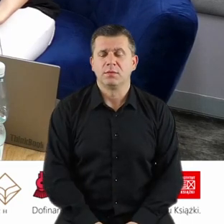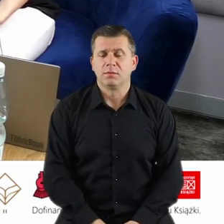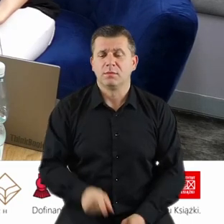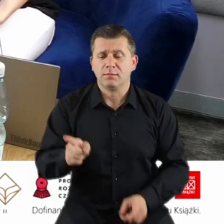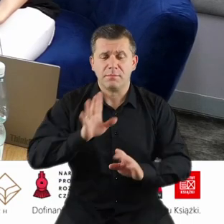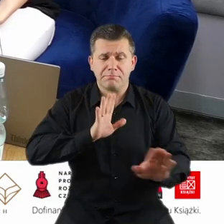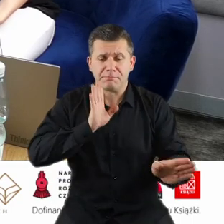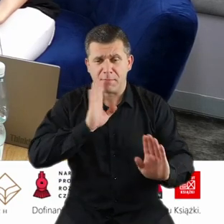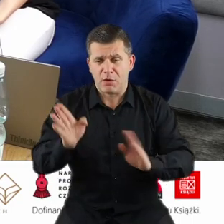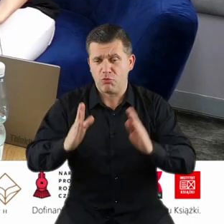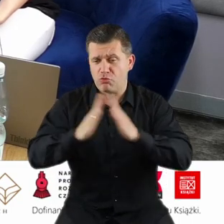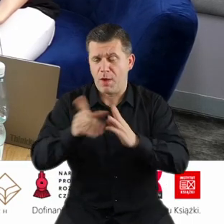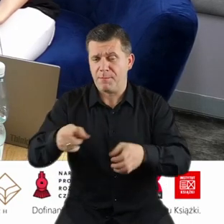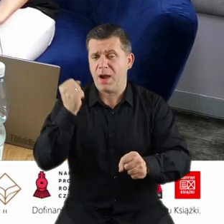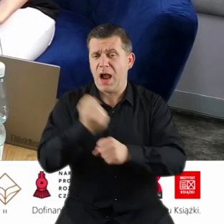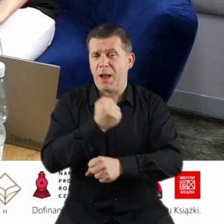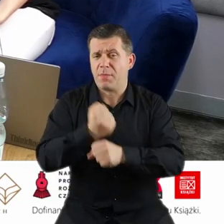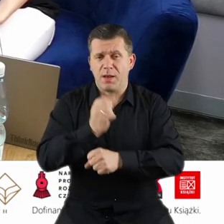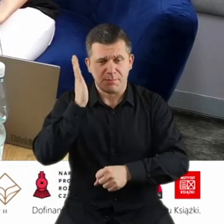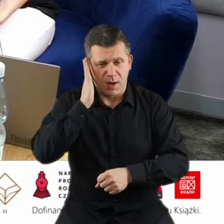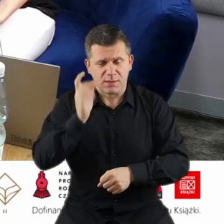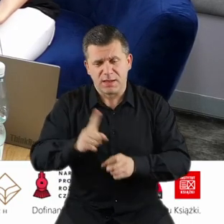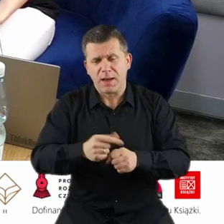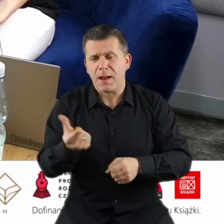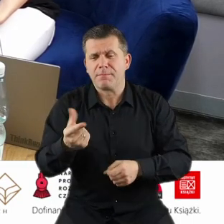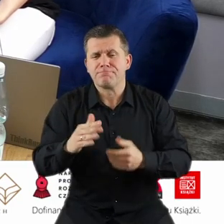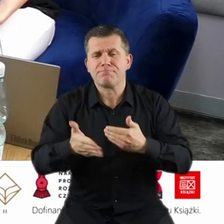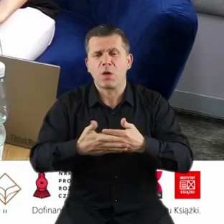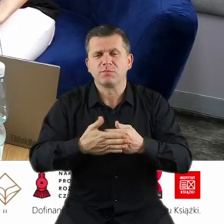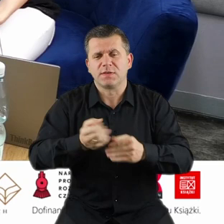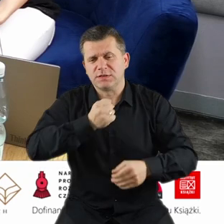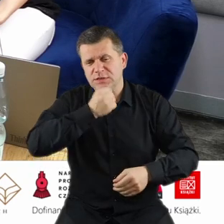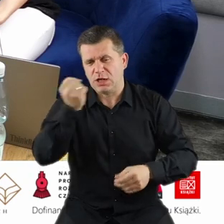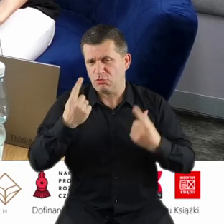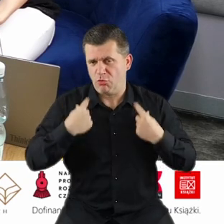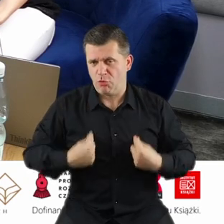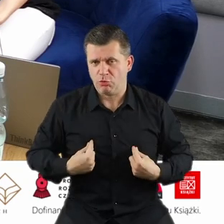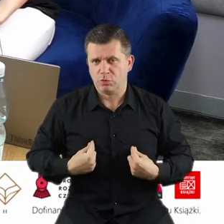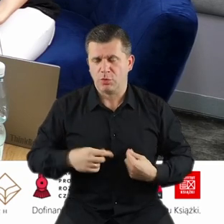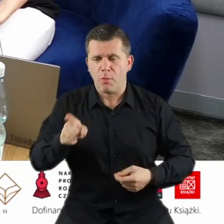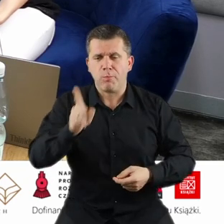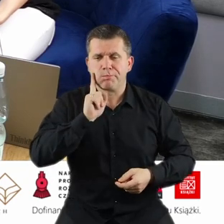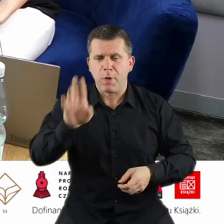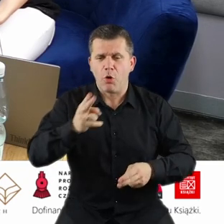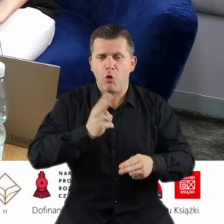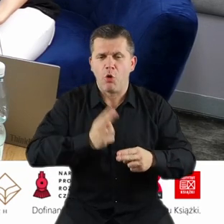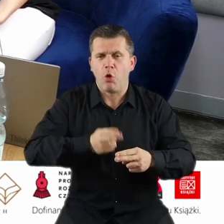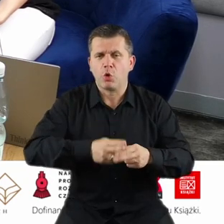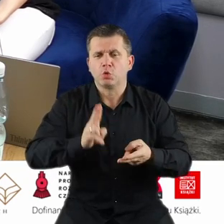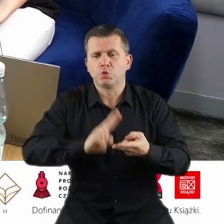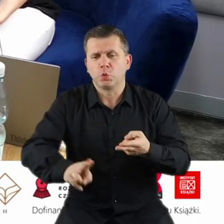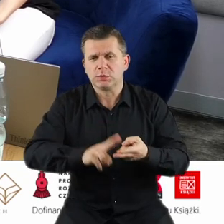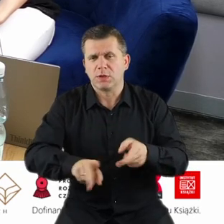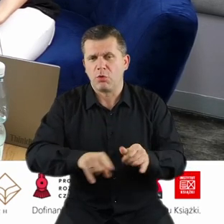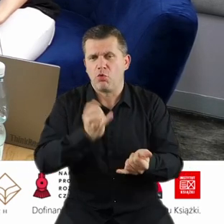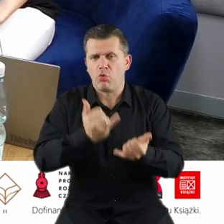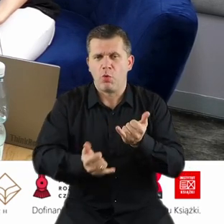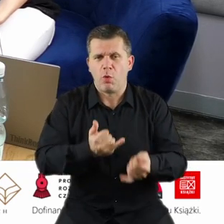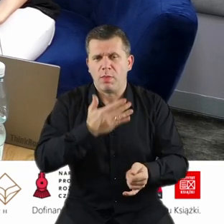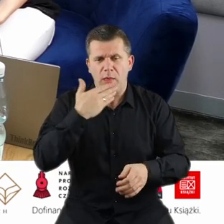Zresztą w tej samej kamienicy też mieszka para starszych ludzi. On choruje na cukrzycę, nie ma